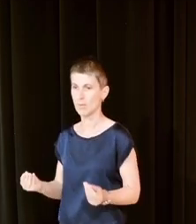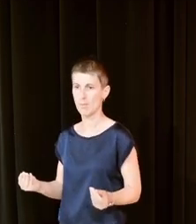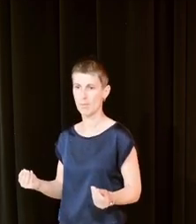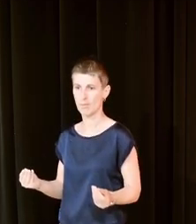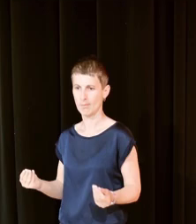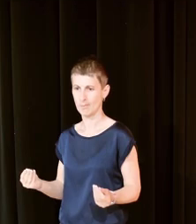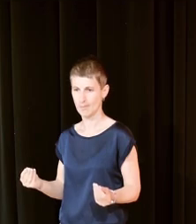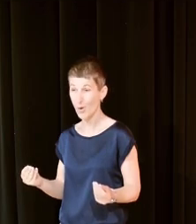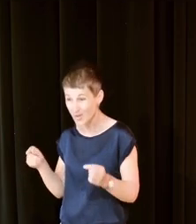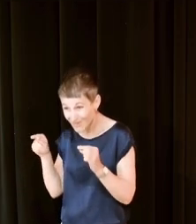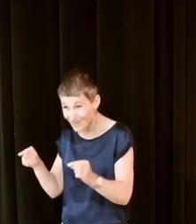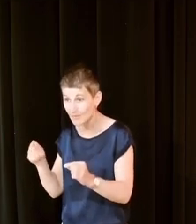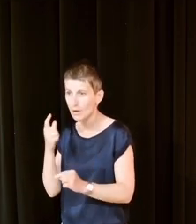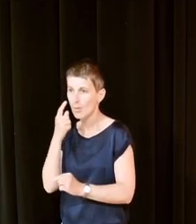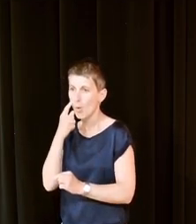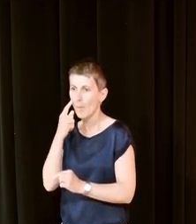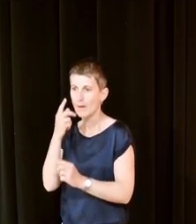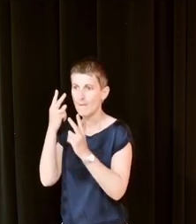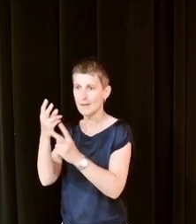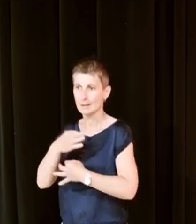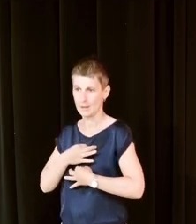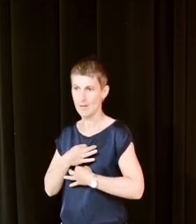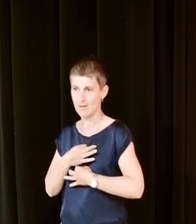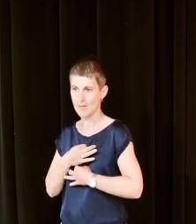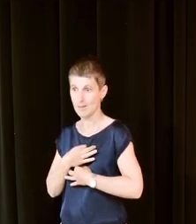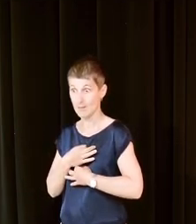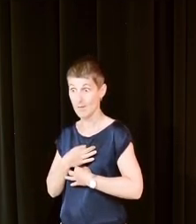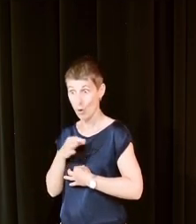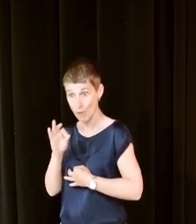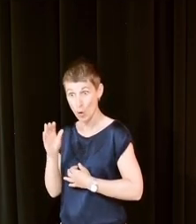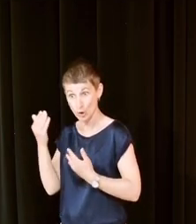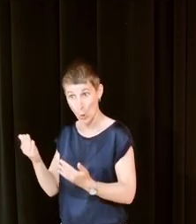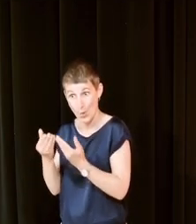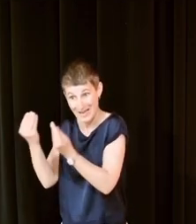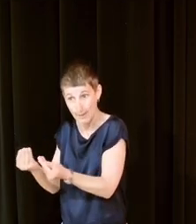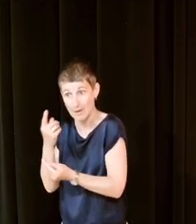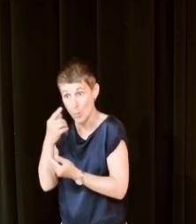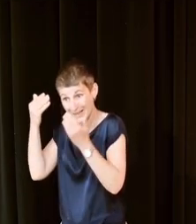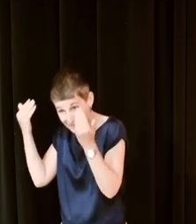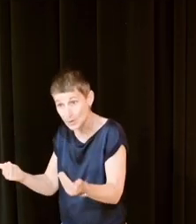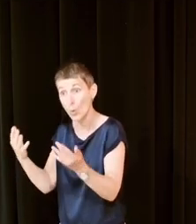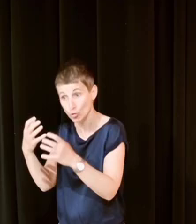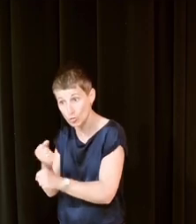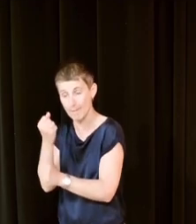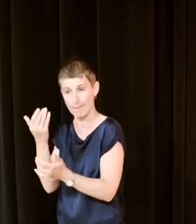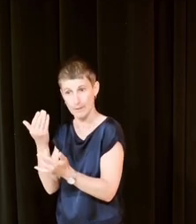es geht um diese Momente im Prinzip, das sozusagen zu ermöglichen oder auch zu zeigen, dass das eben auch ein Teil von